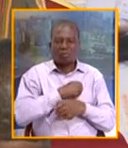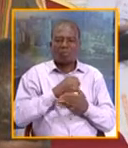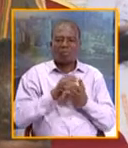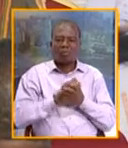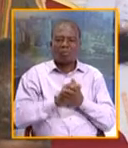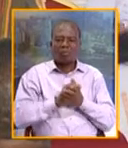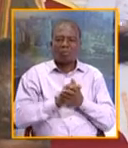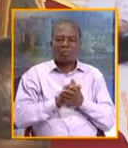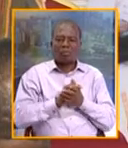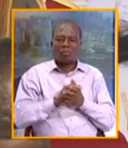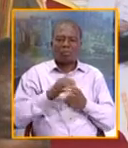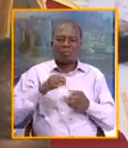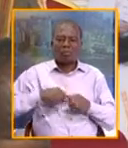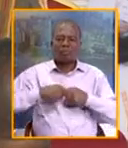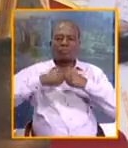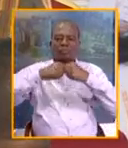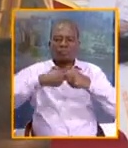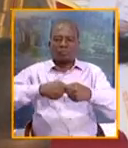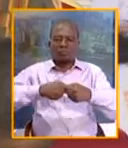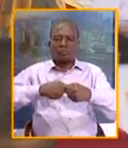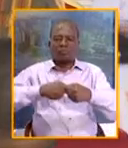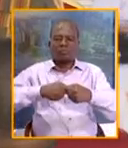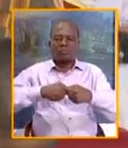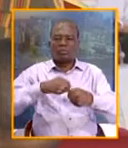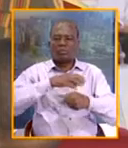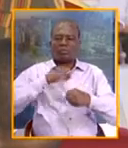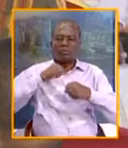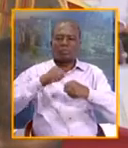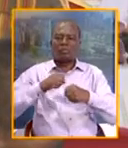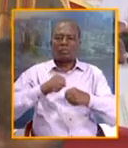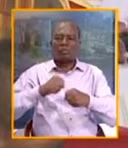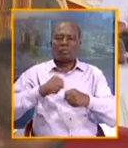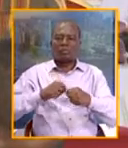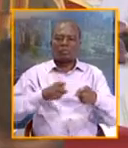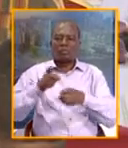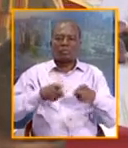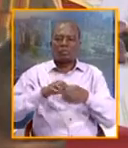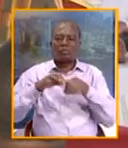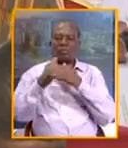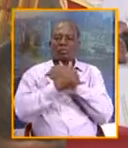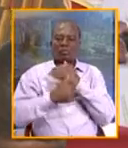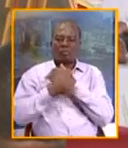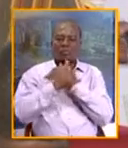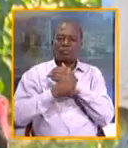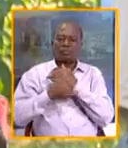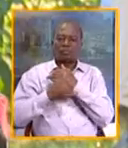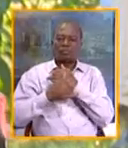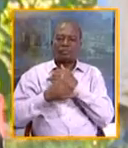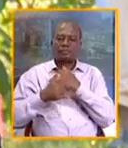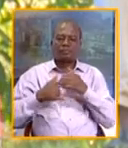et vous donne la force de continuer de diriger ce pays à